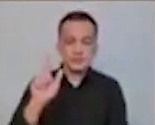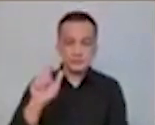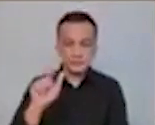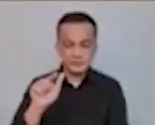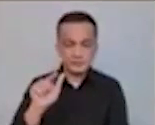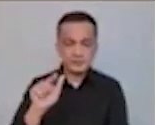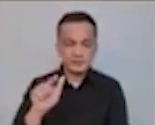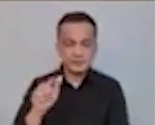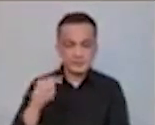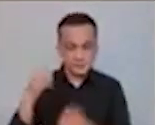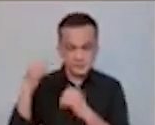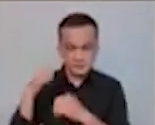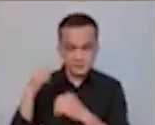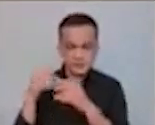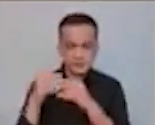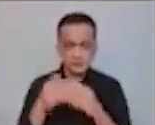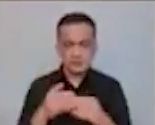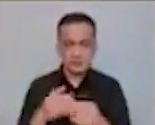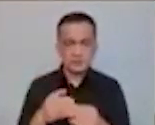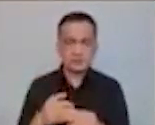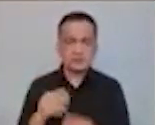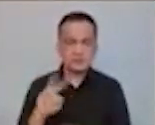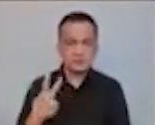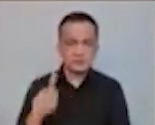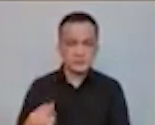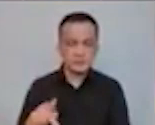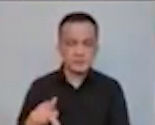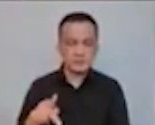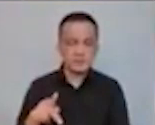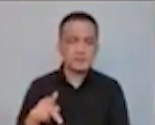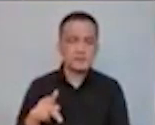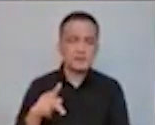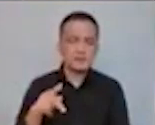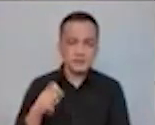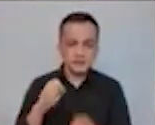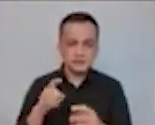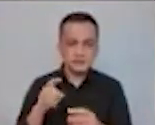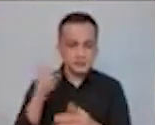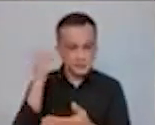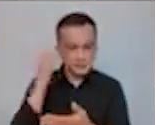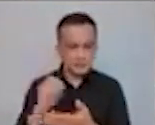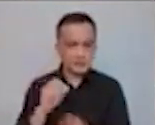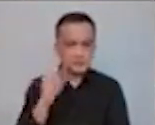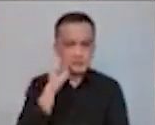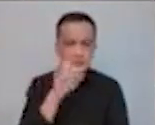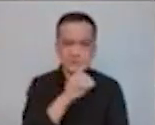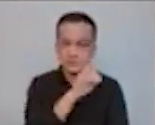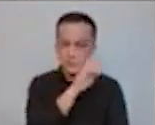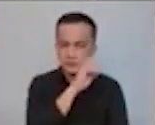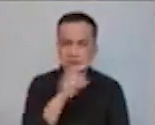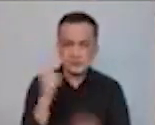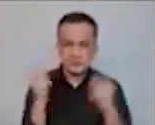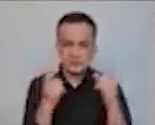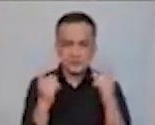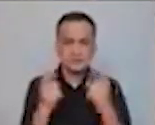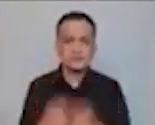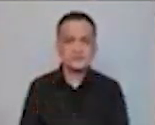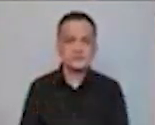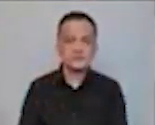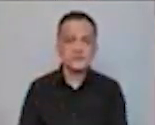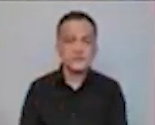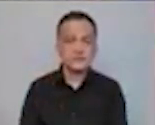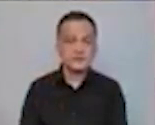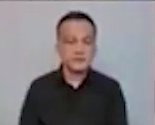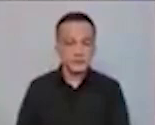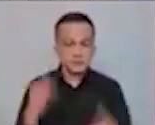pangungunahan ni Vice President at Education Secretary Sara Duterte ang selebrasyon. Layunin nga nitong selebrasyon ay